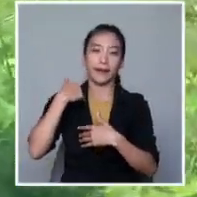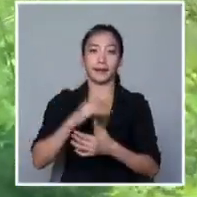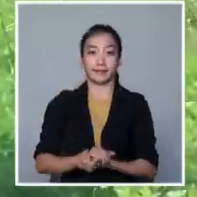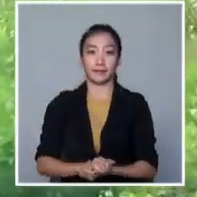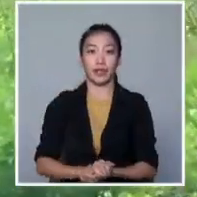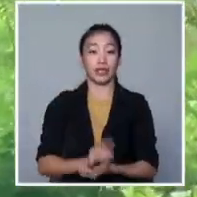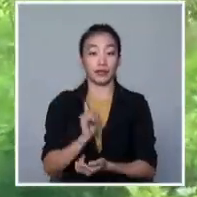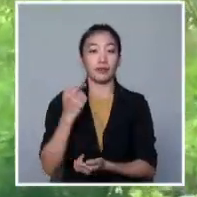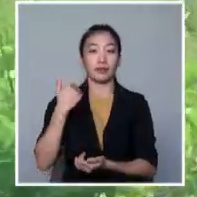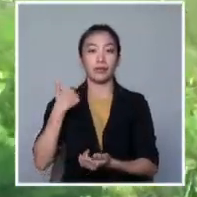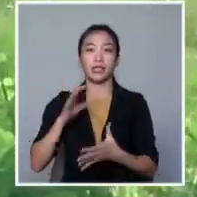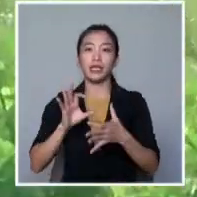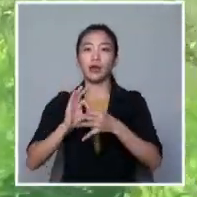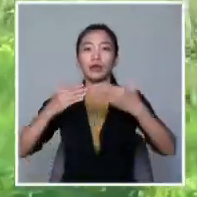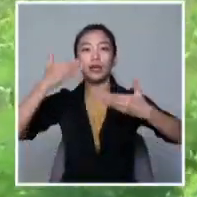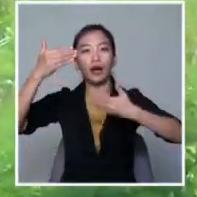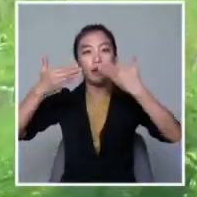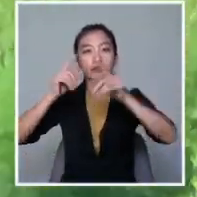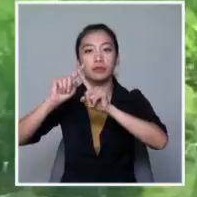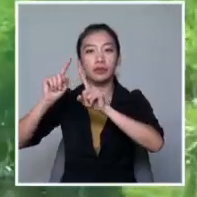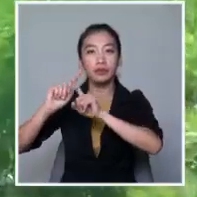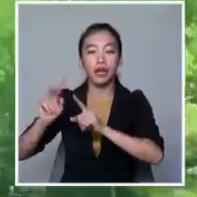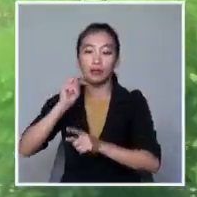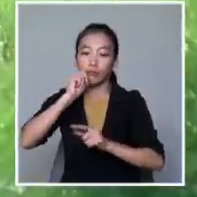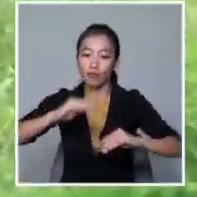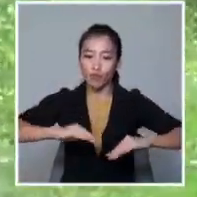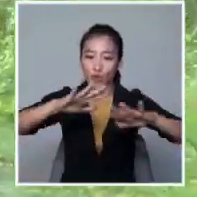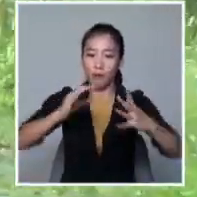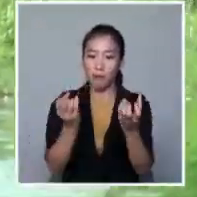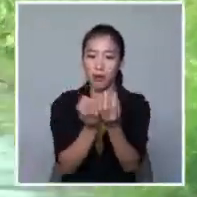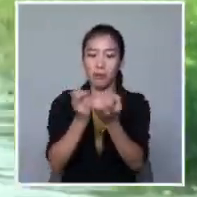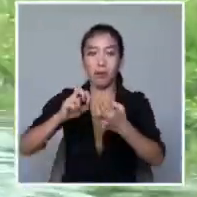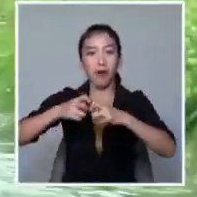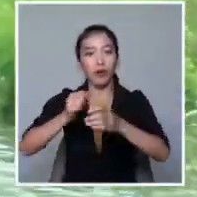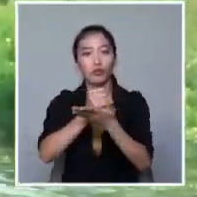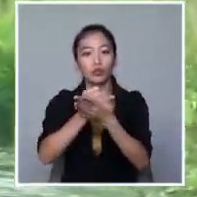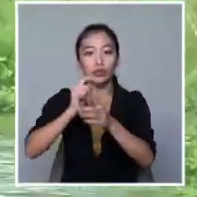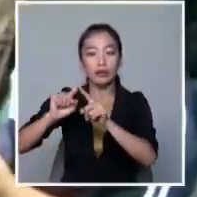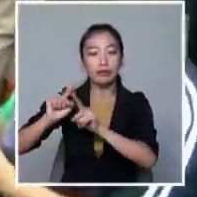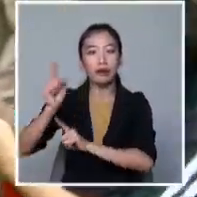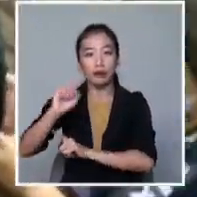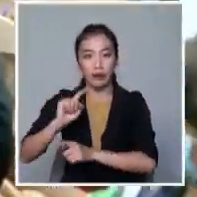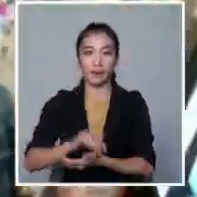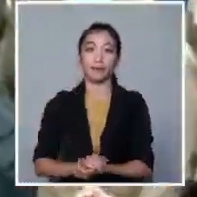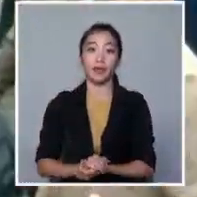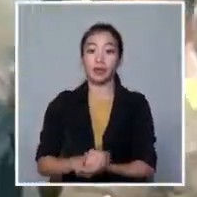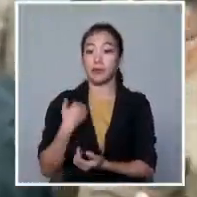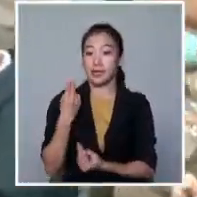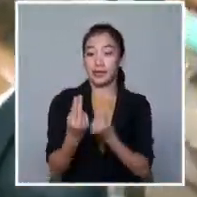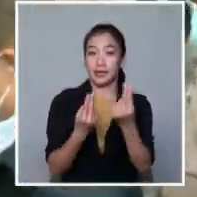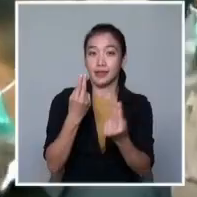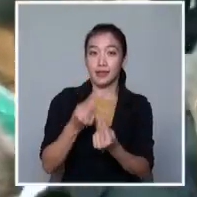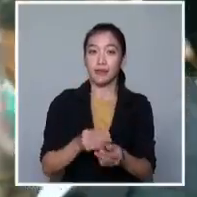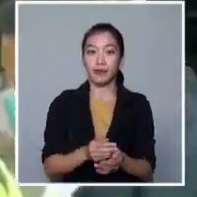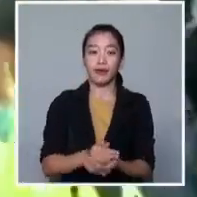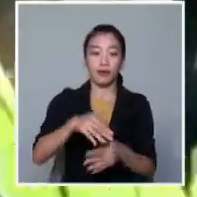จากอุทกภัยการช่วยเหลือเฉพาะหน้าและแผนการช่วยเหลือระยะยาวของส่วนราชการที่เกี่ยวข้องรวมถึงได้เยี่ยมโรงครัวภาคส